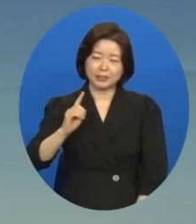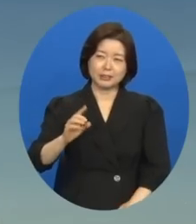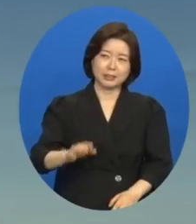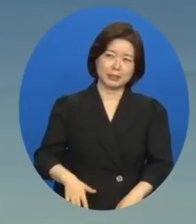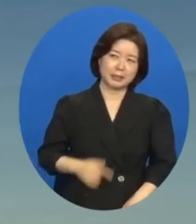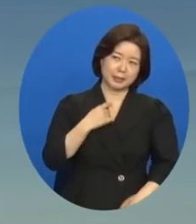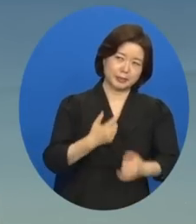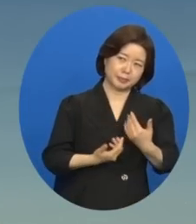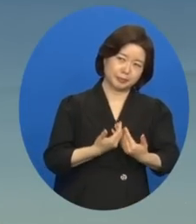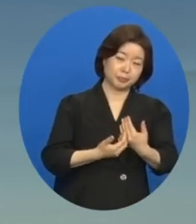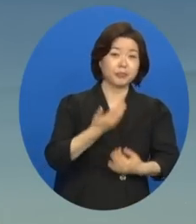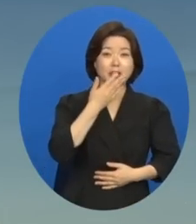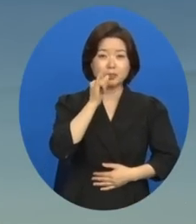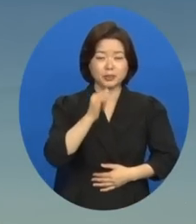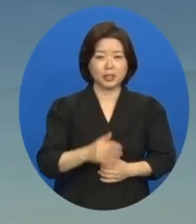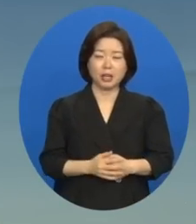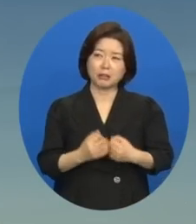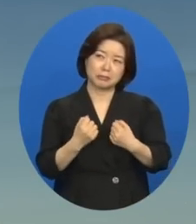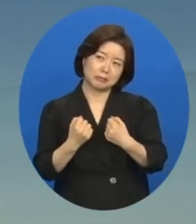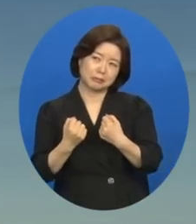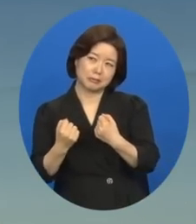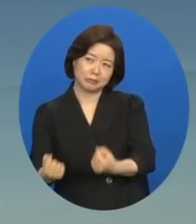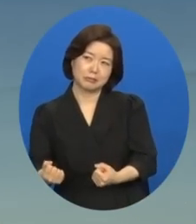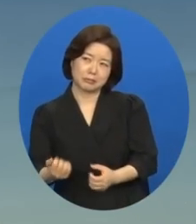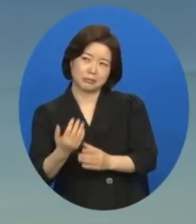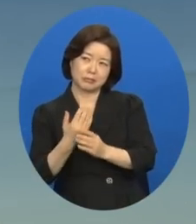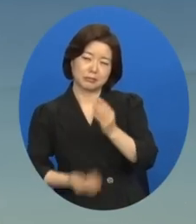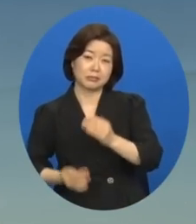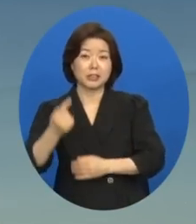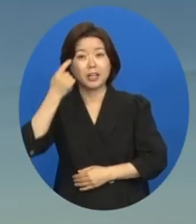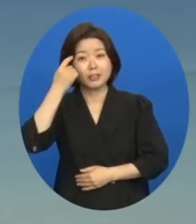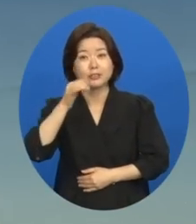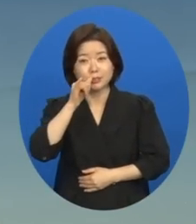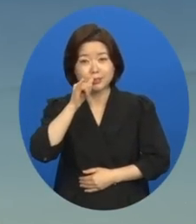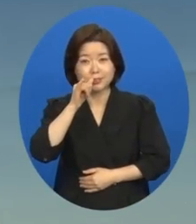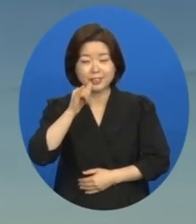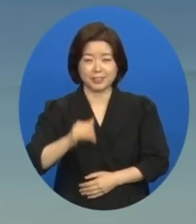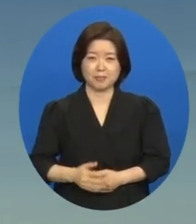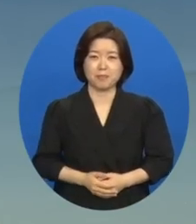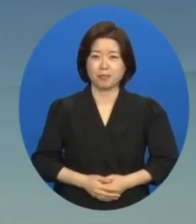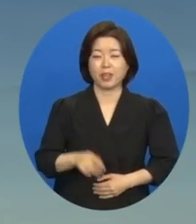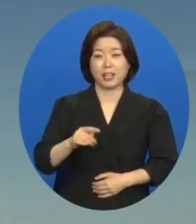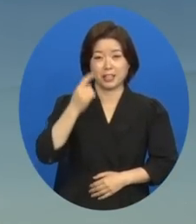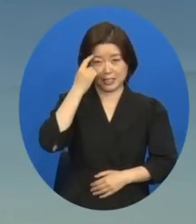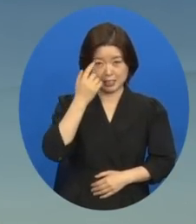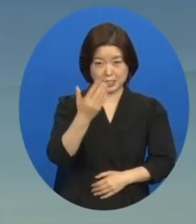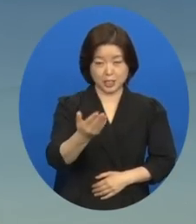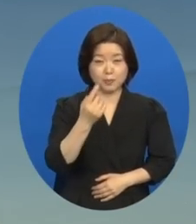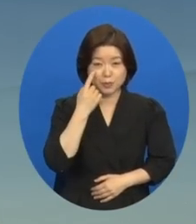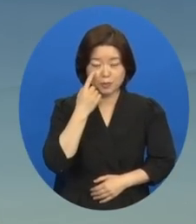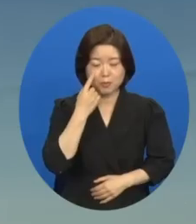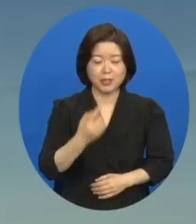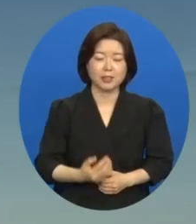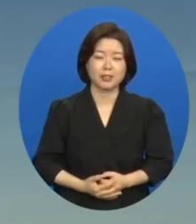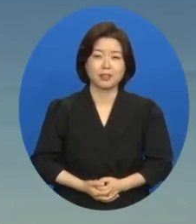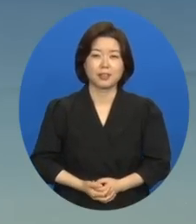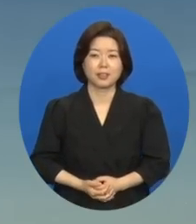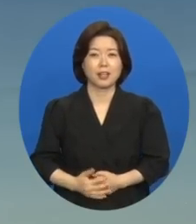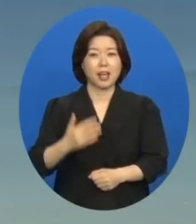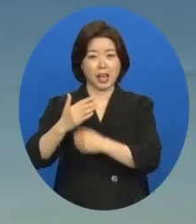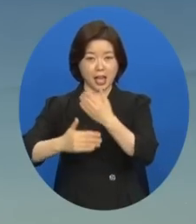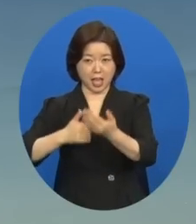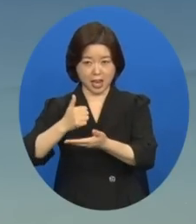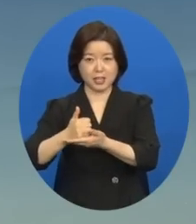못마땅하기도 하고 좀 무기력하게도 보일 때도 있어요. 그럼 여기서 질문을 해봐야 됩니다.